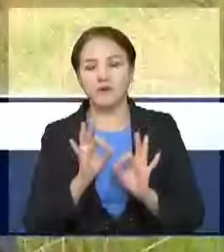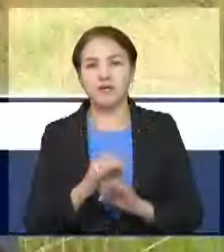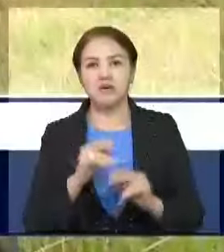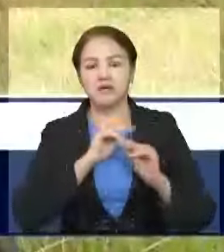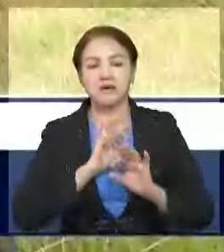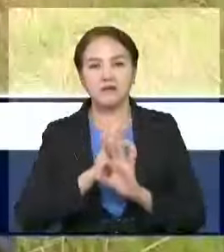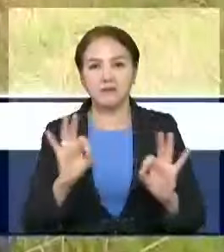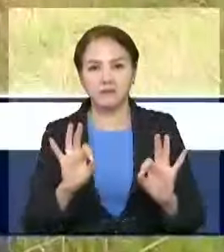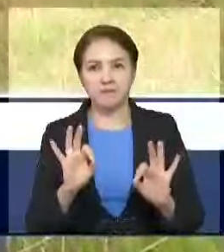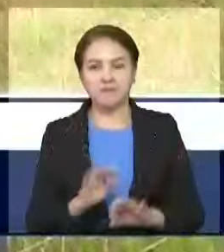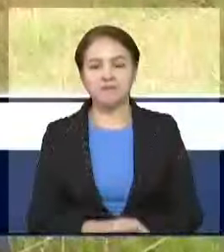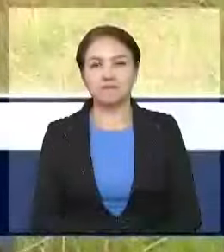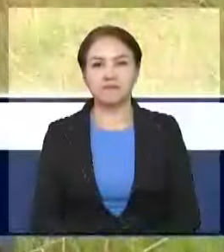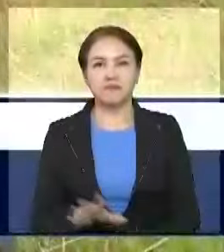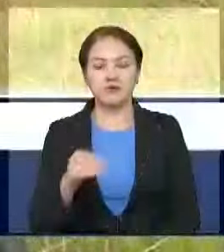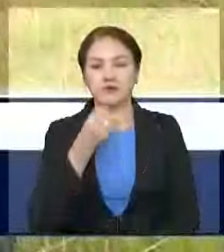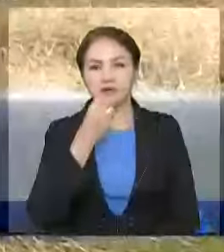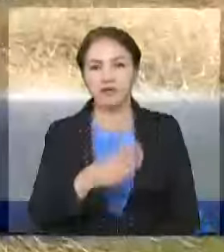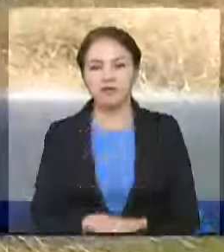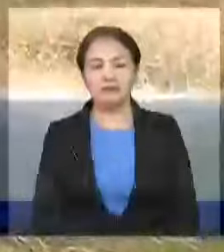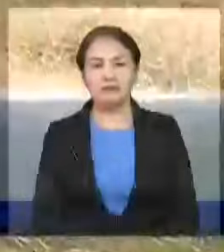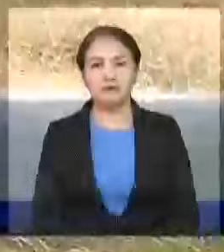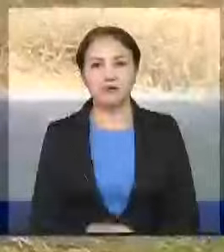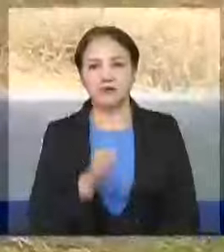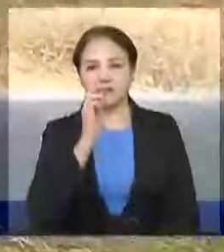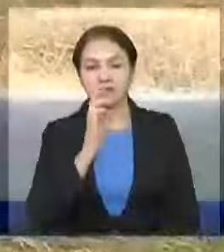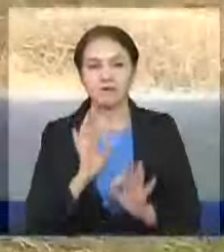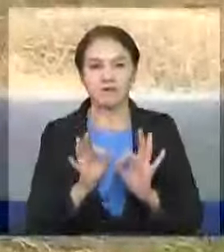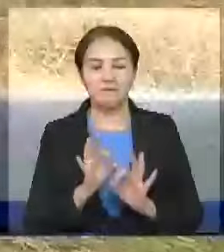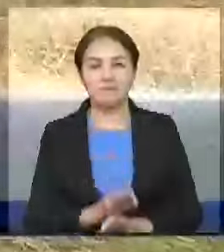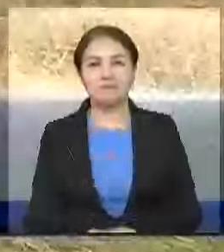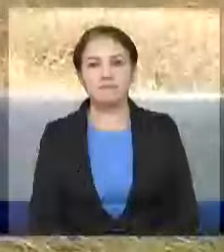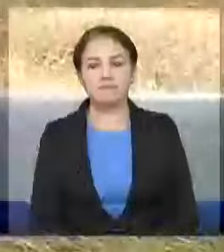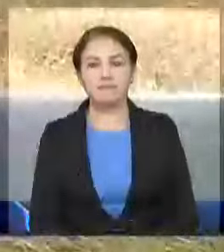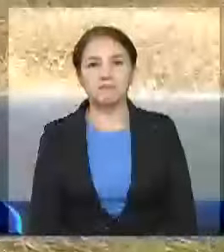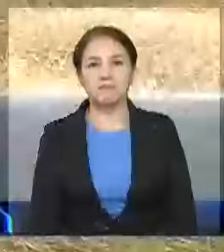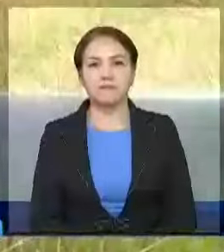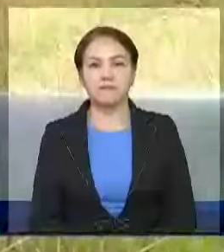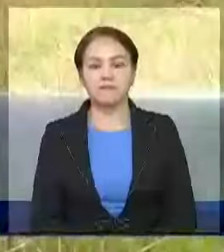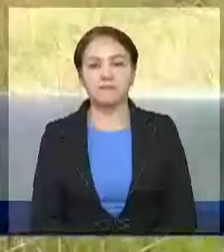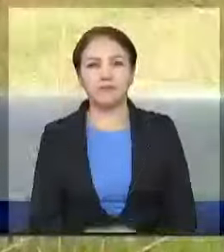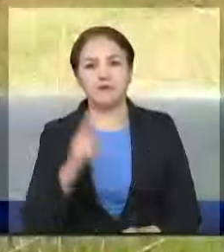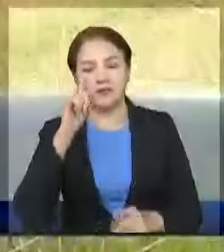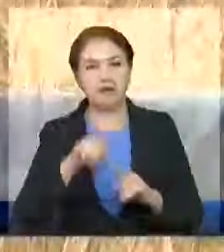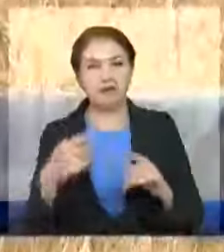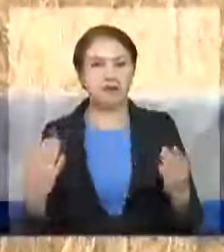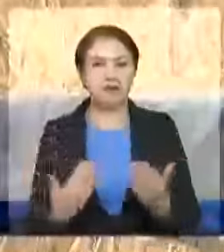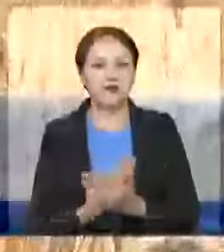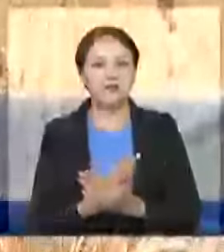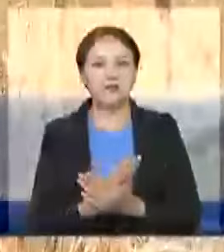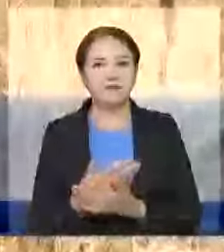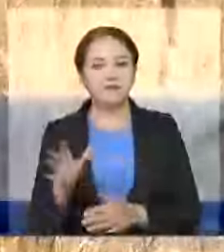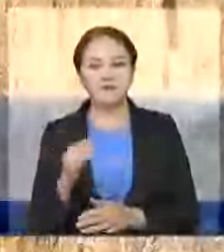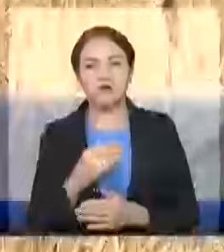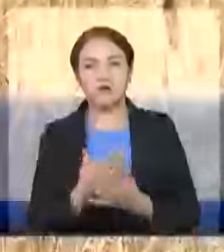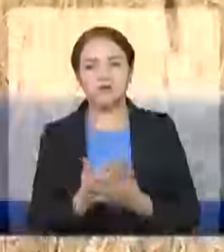отлично. Все хорошо. Зарплата нормальная. Дай бог каждому. Техника новая. Стоит отметить,